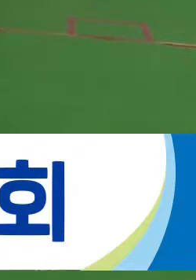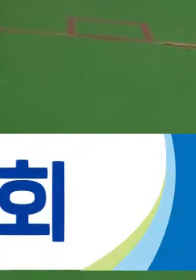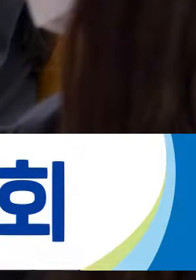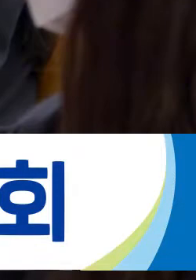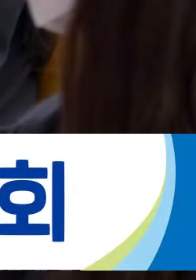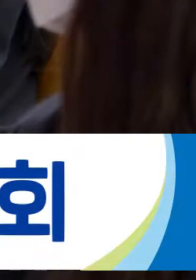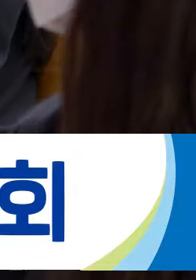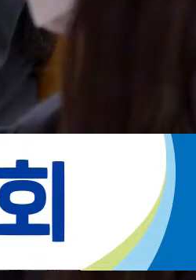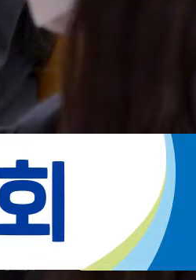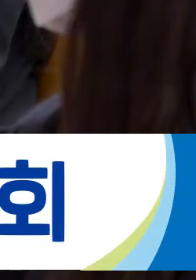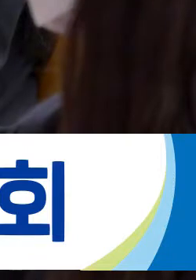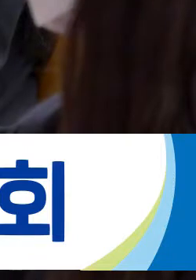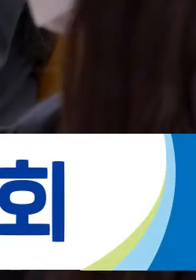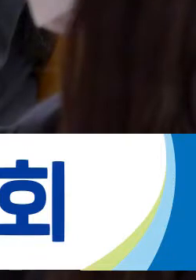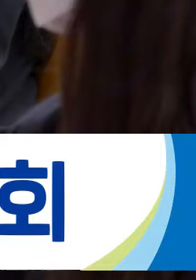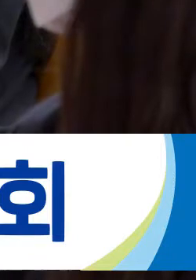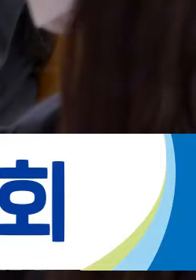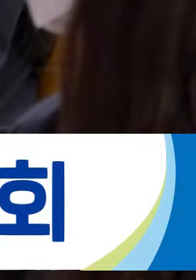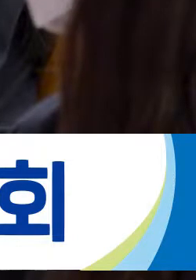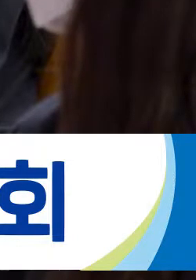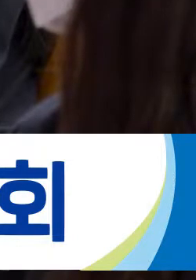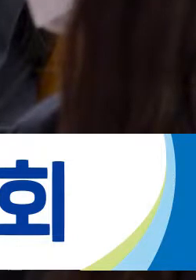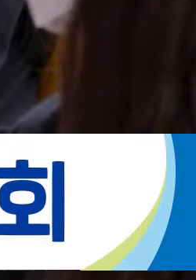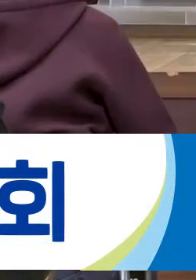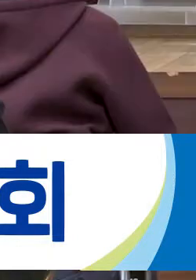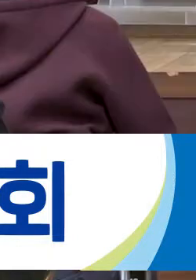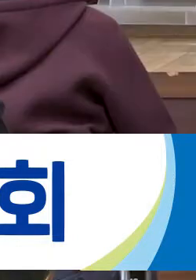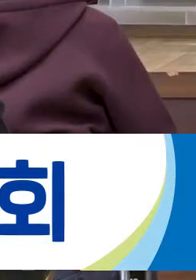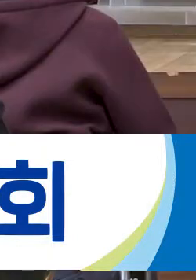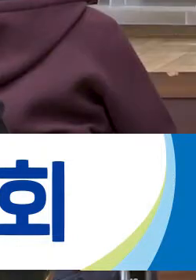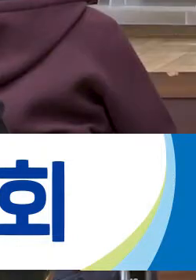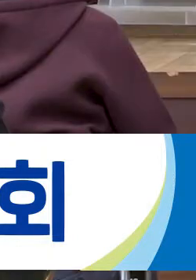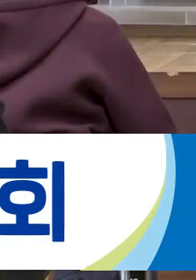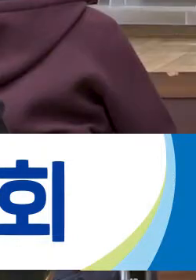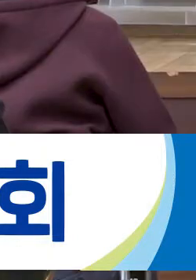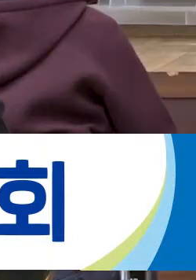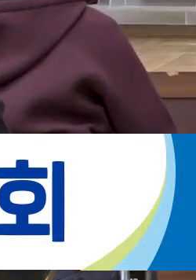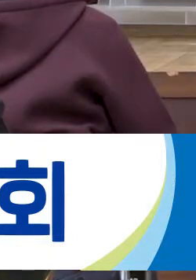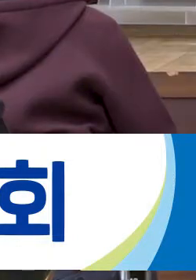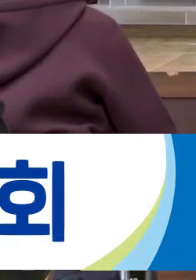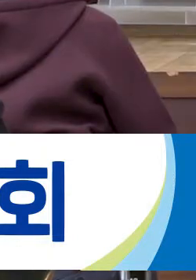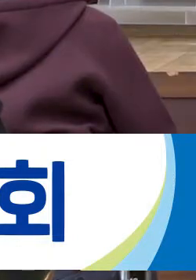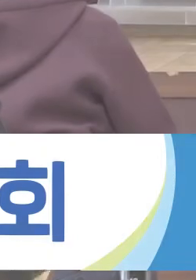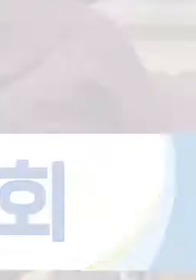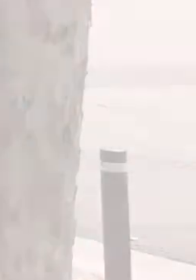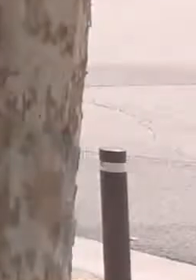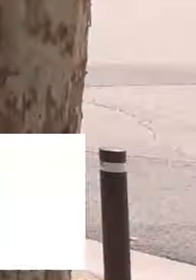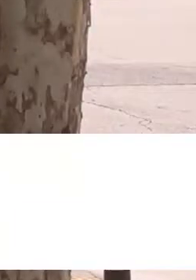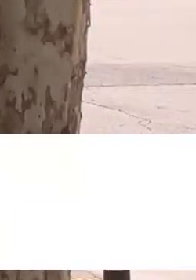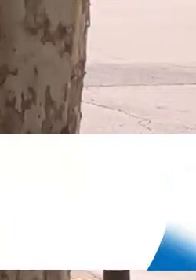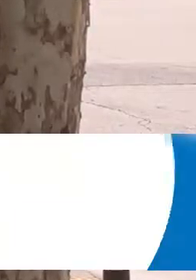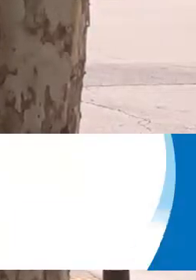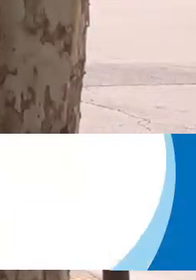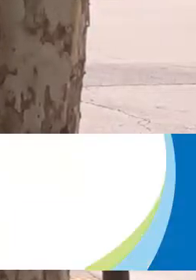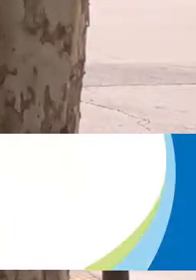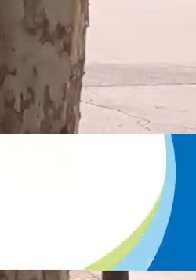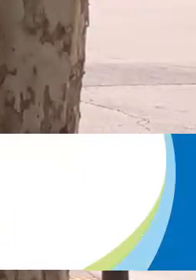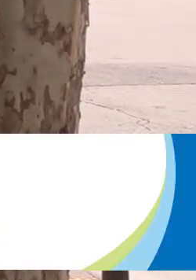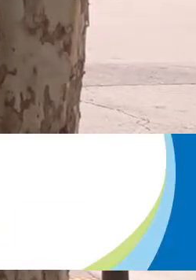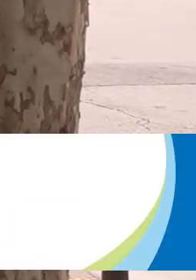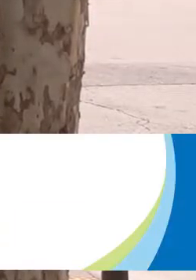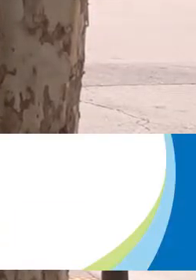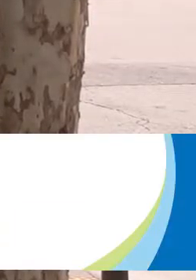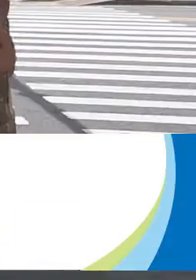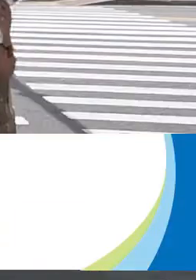중소 기업과 구직자를 연결하기 위한 희망 잡고 온라인 취업 박람회가 개최됩니다 코는 여름철 시원한